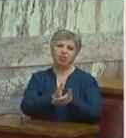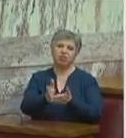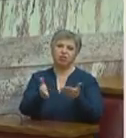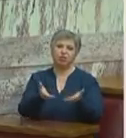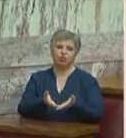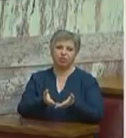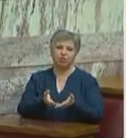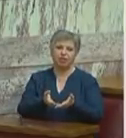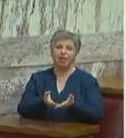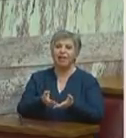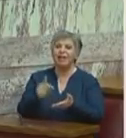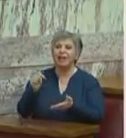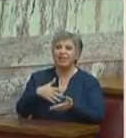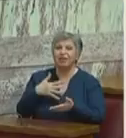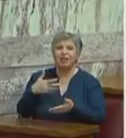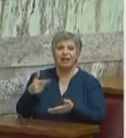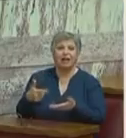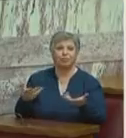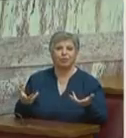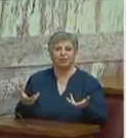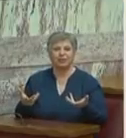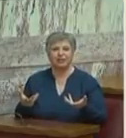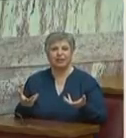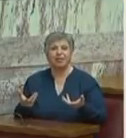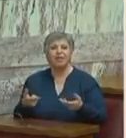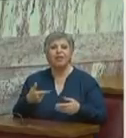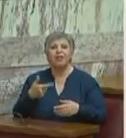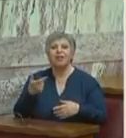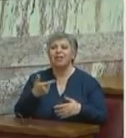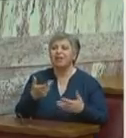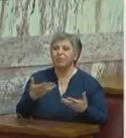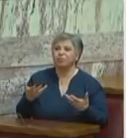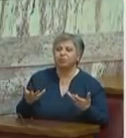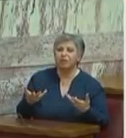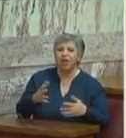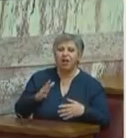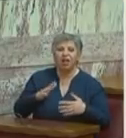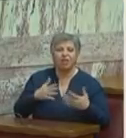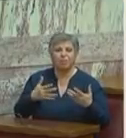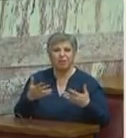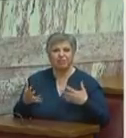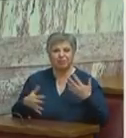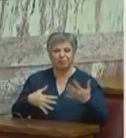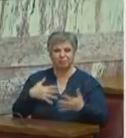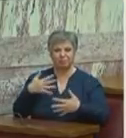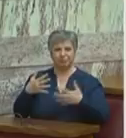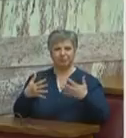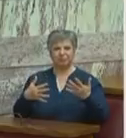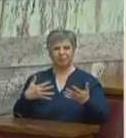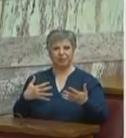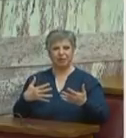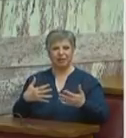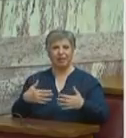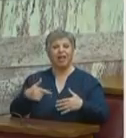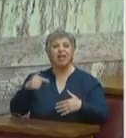στα δάχτυλα, γνωστοί, είναι οι πρόθυμοι. Οι πολλοί δικαστικοί και οι